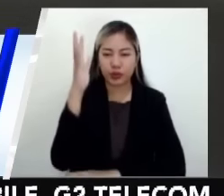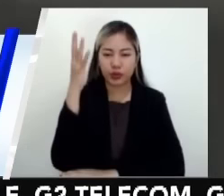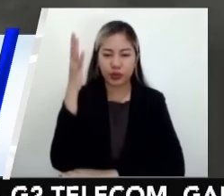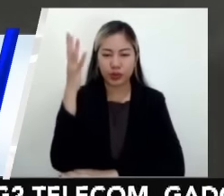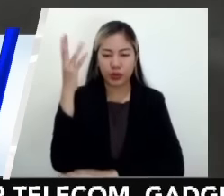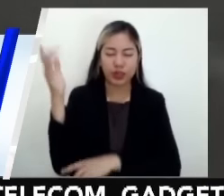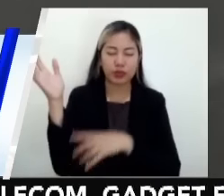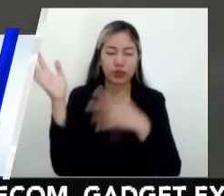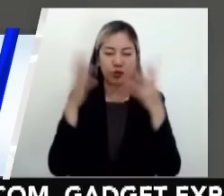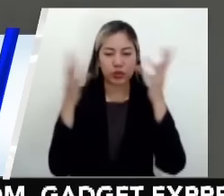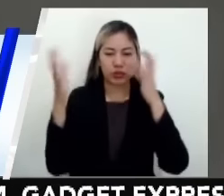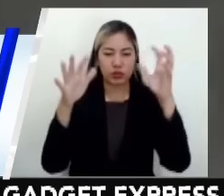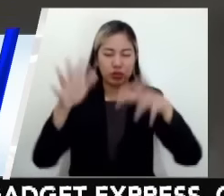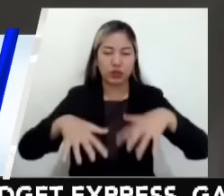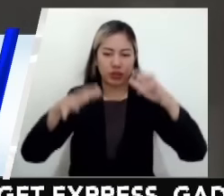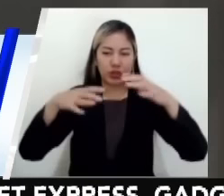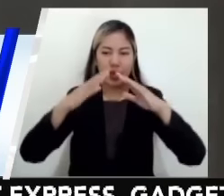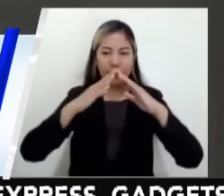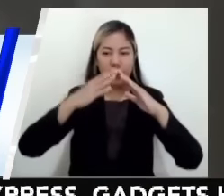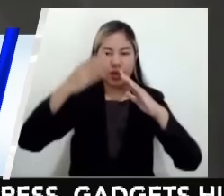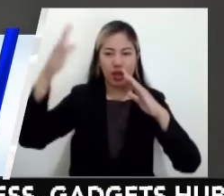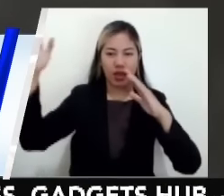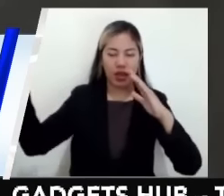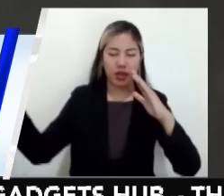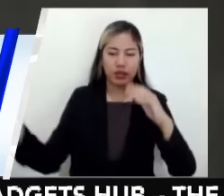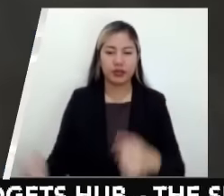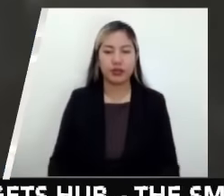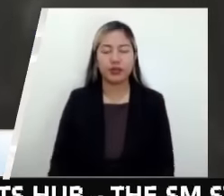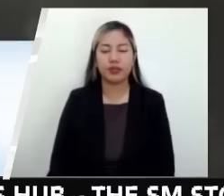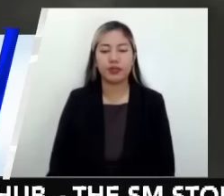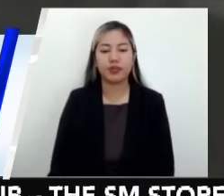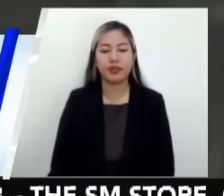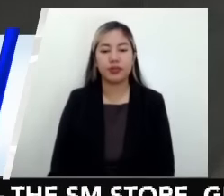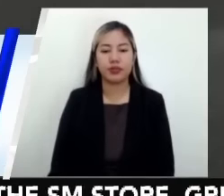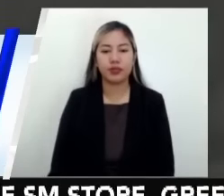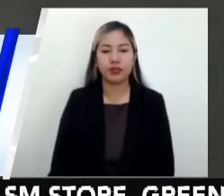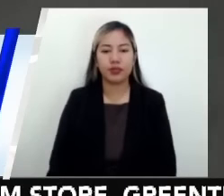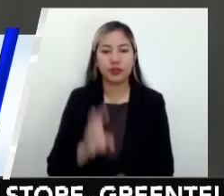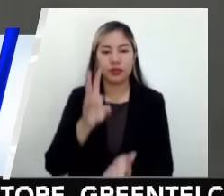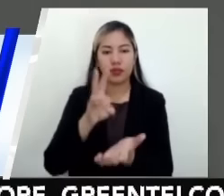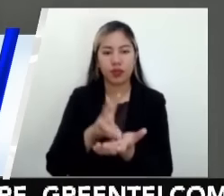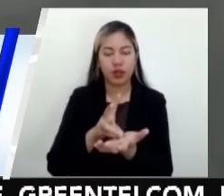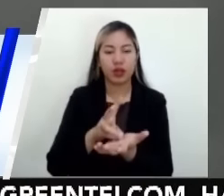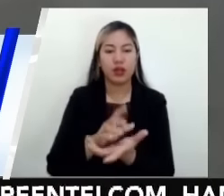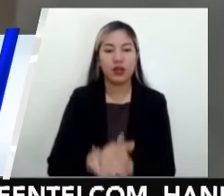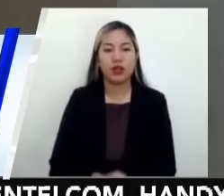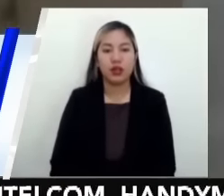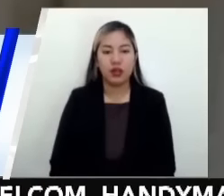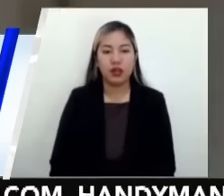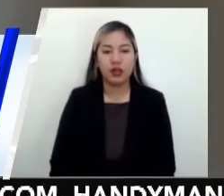at nagliparan pa nga ang yero ng ilang bahay roon. Sa bayan naman ng Uyugan, rumagasa sa ilang kalsada ang pinagsamang baha at